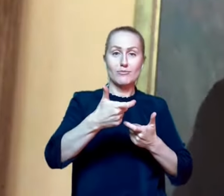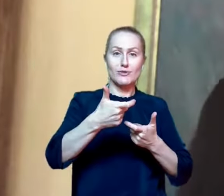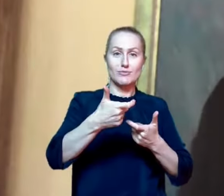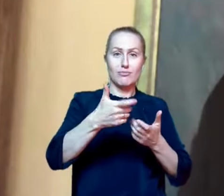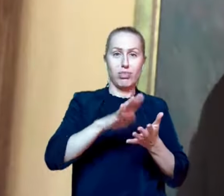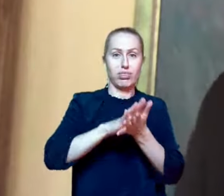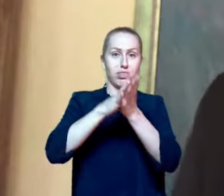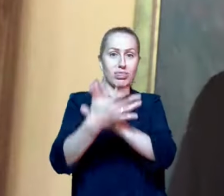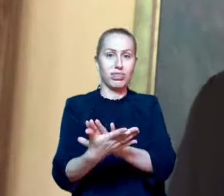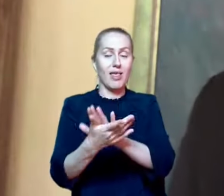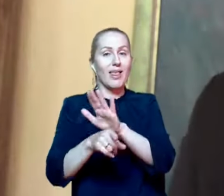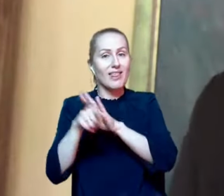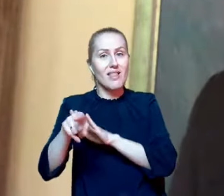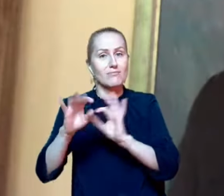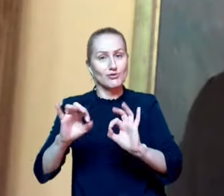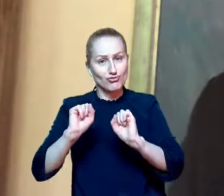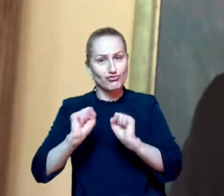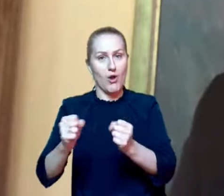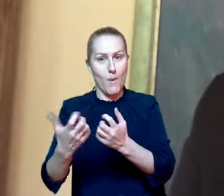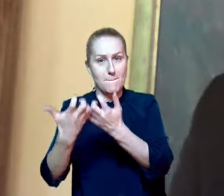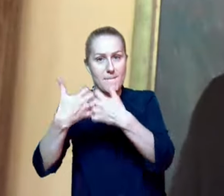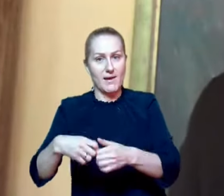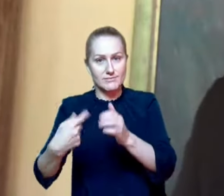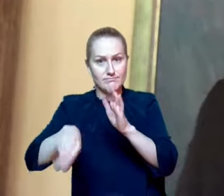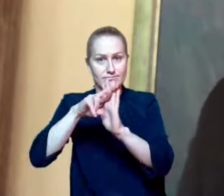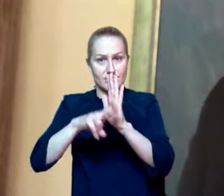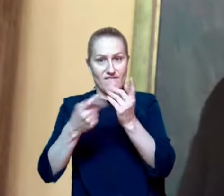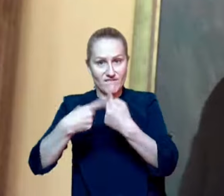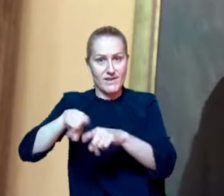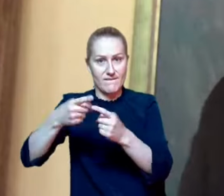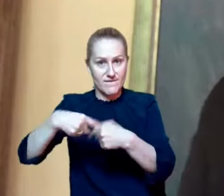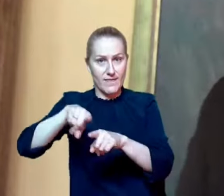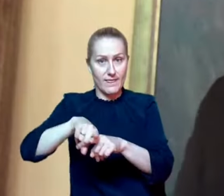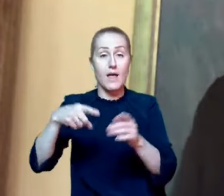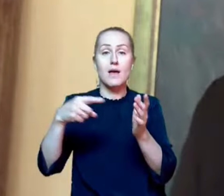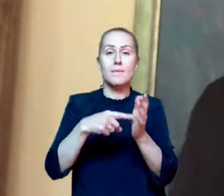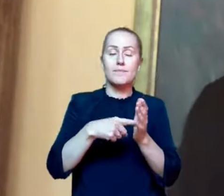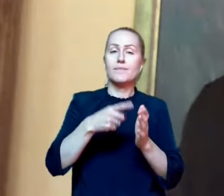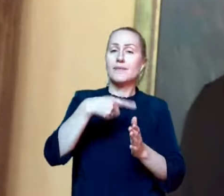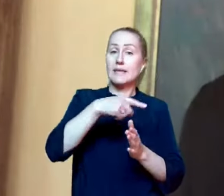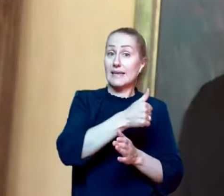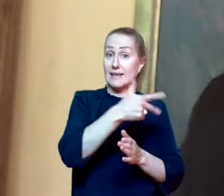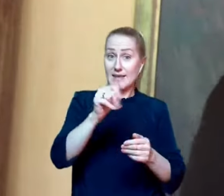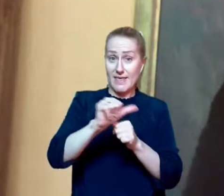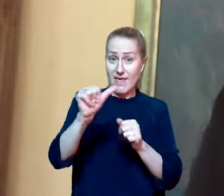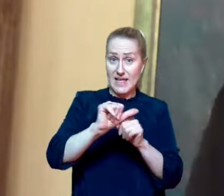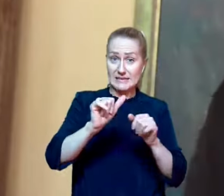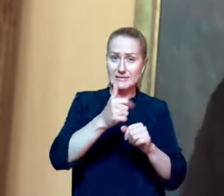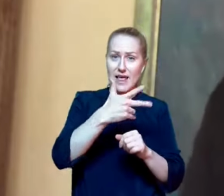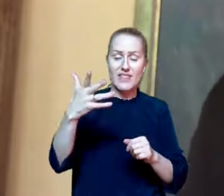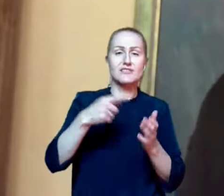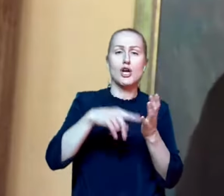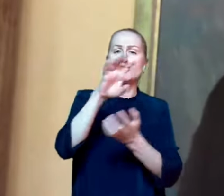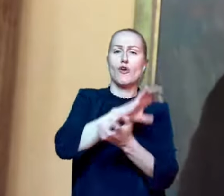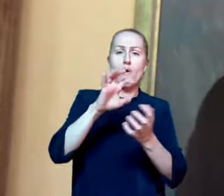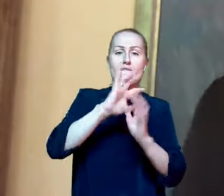przekute na konkretne mechanizmy. A więc chcielibyśmy, aby 11. edycja Światowego Forum